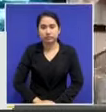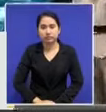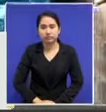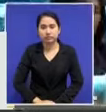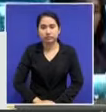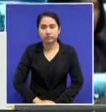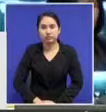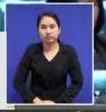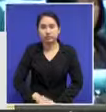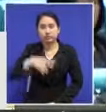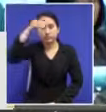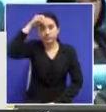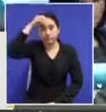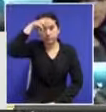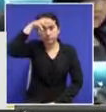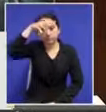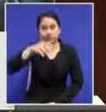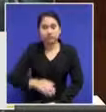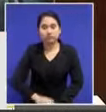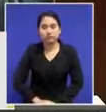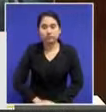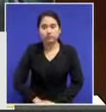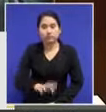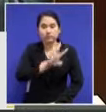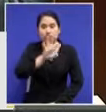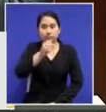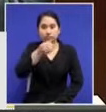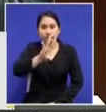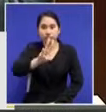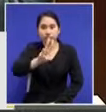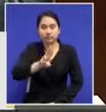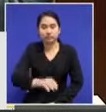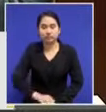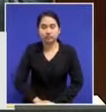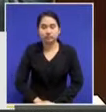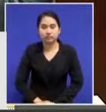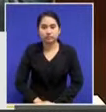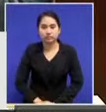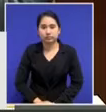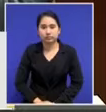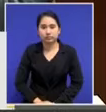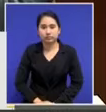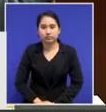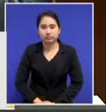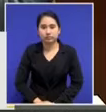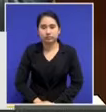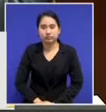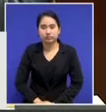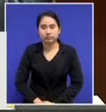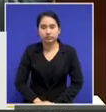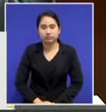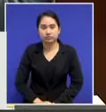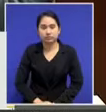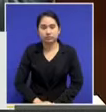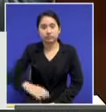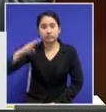นายธนาธรจึงรุ่งเรืองกิจค่ะ 416พลอากาศเอกมนัสรูปขจร